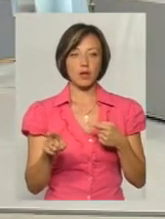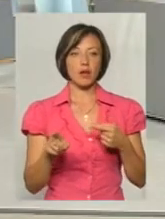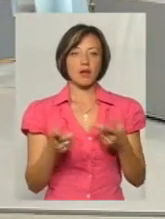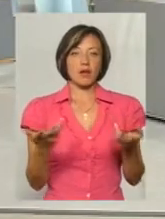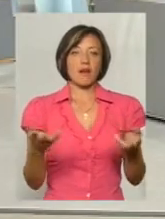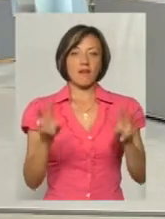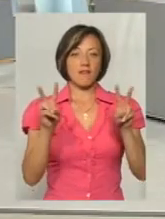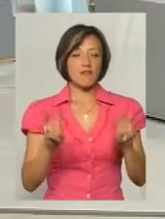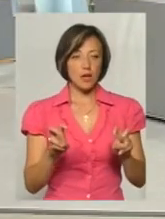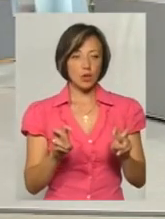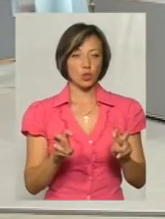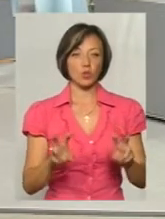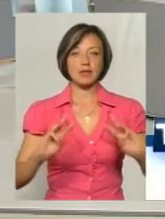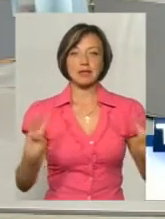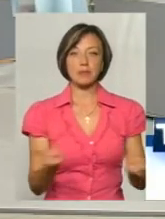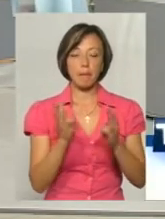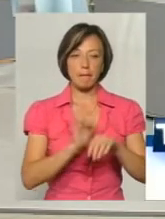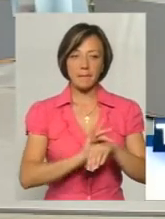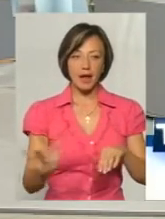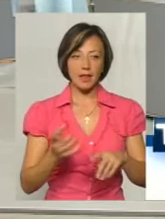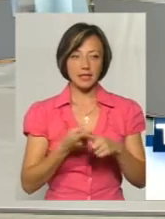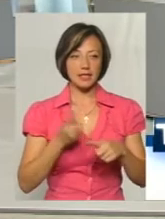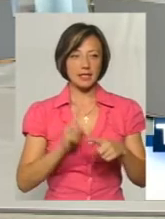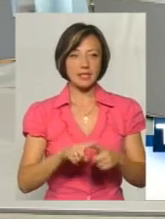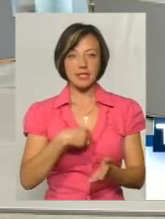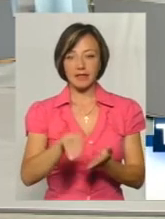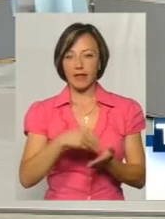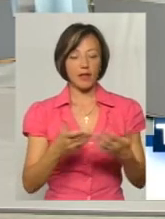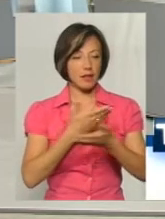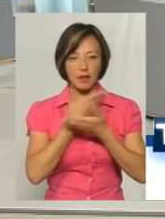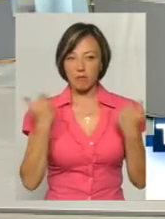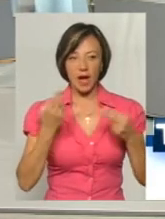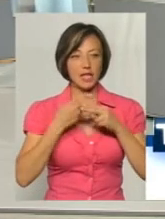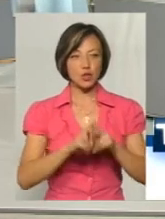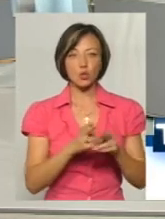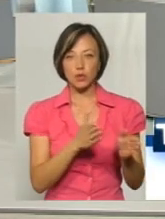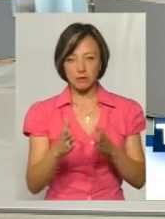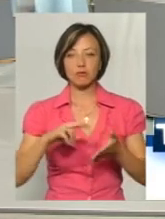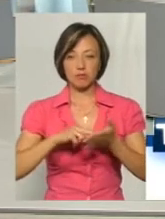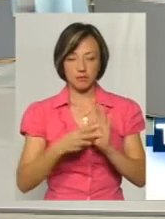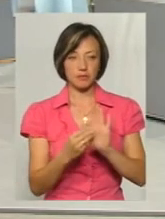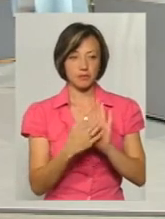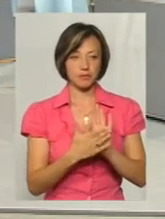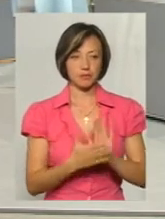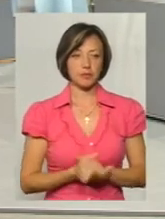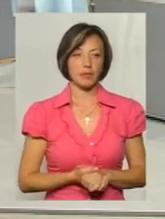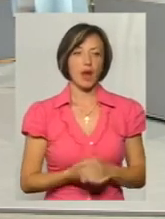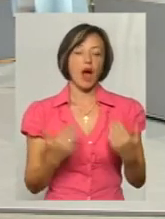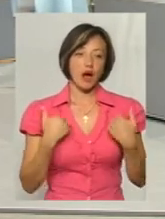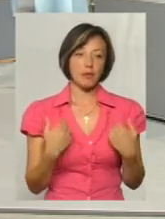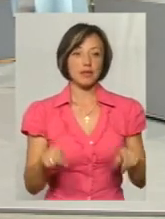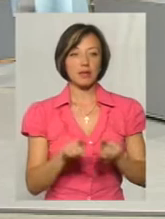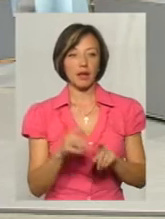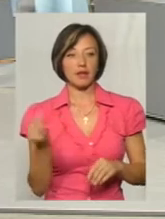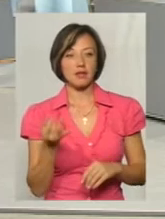виду, ніж спалити це поголів'я, немає. Інструкція це передбачає. От скажіть, але мені таке цікаво.